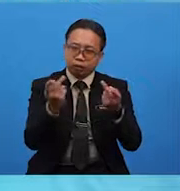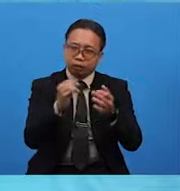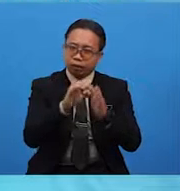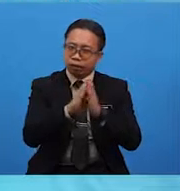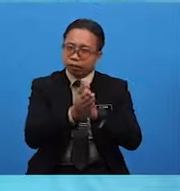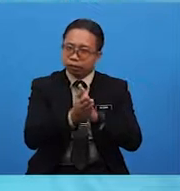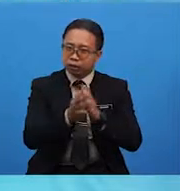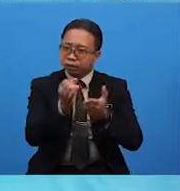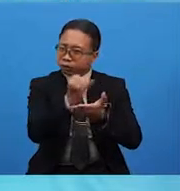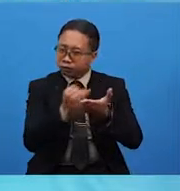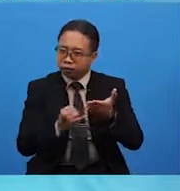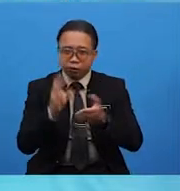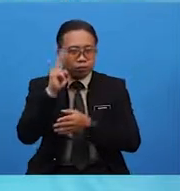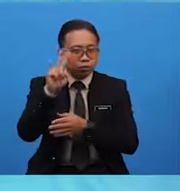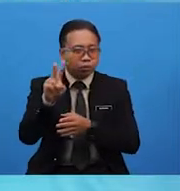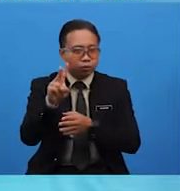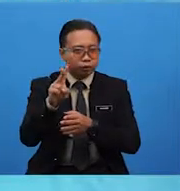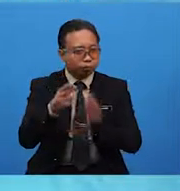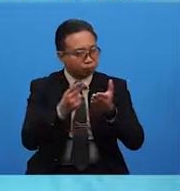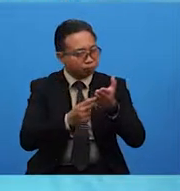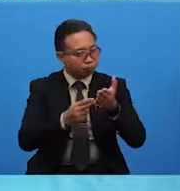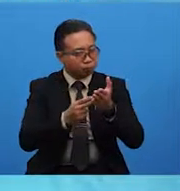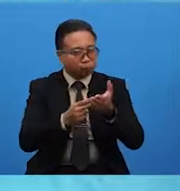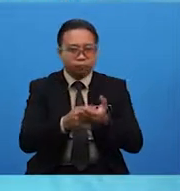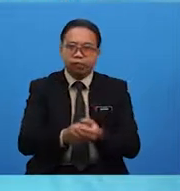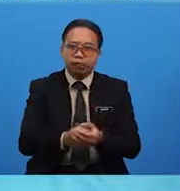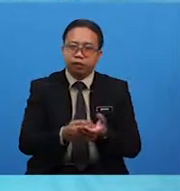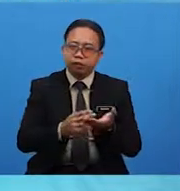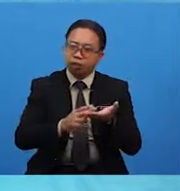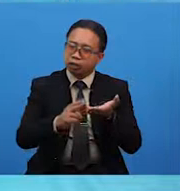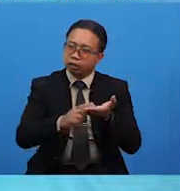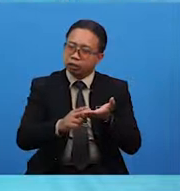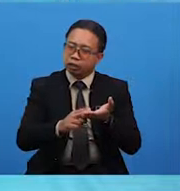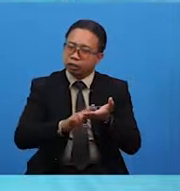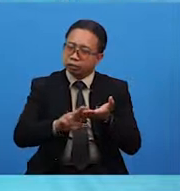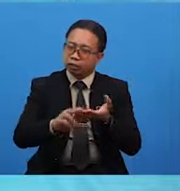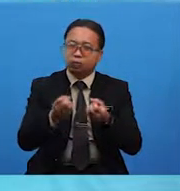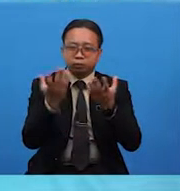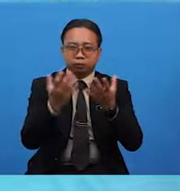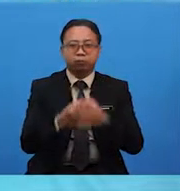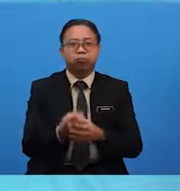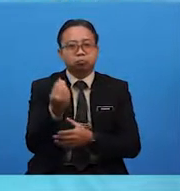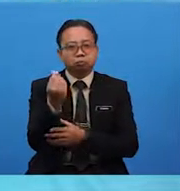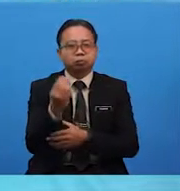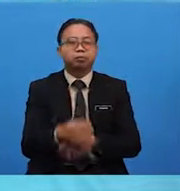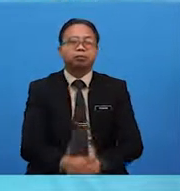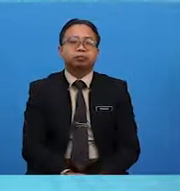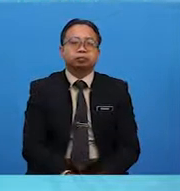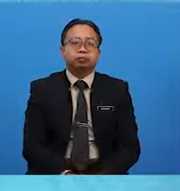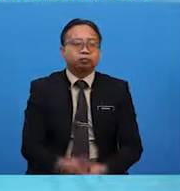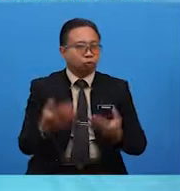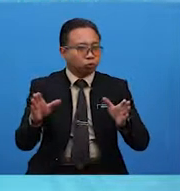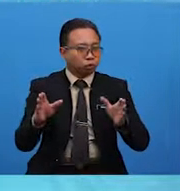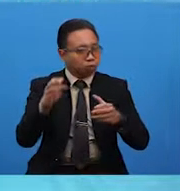visual yang lebih berharga dengan mengubah mengembangkan komposisinya betul dana Beliau juga telah